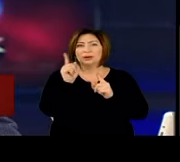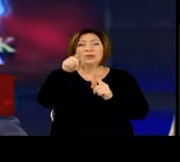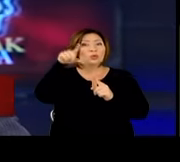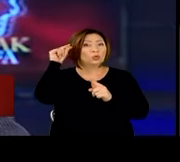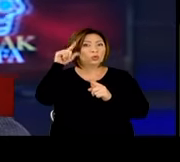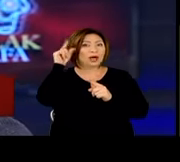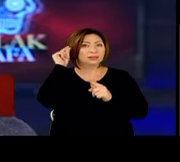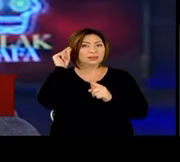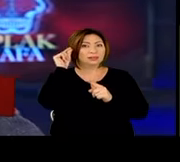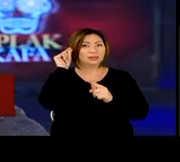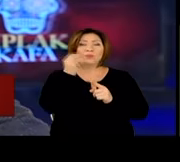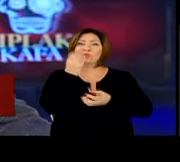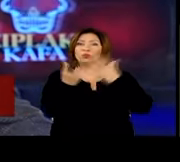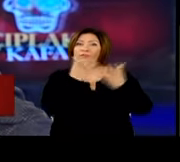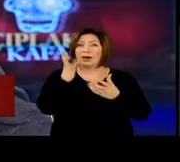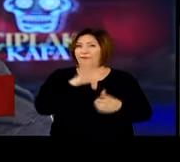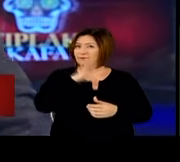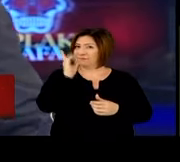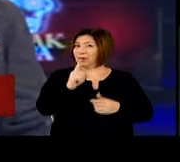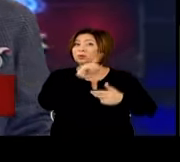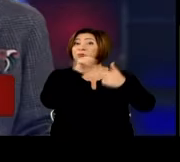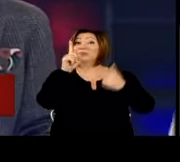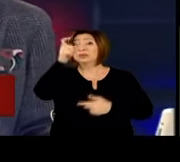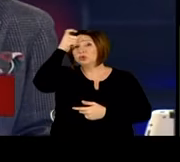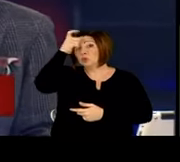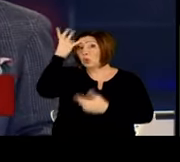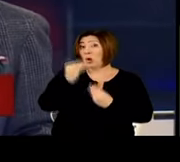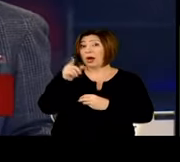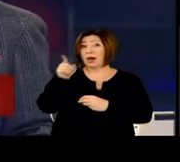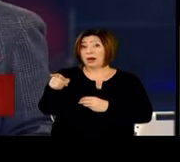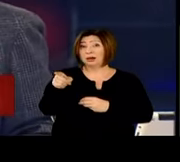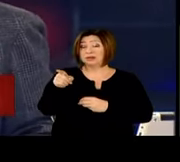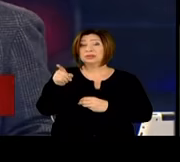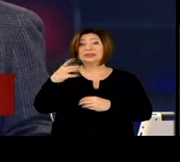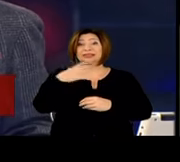Yunan mutfağına rastlarsınız. Bir Türk olarak canın